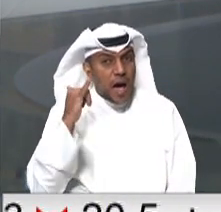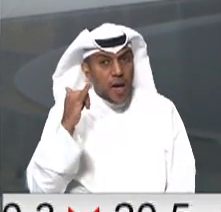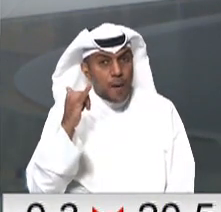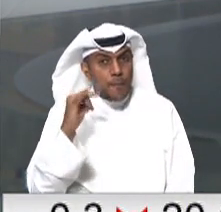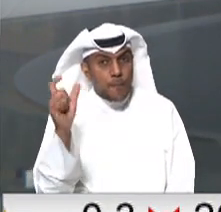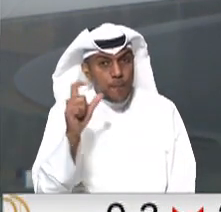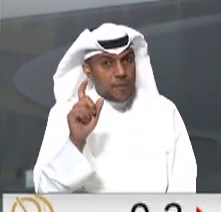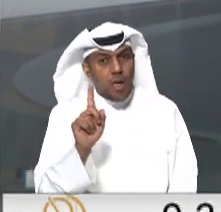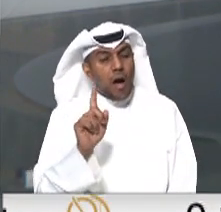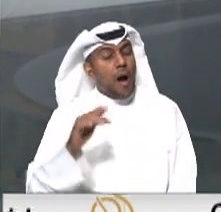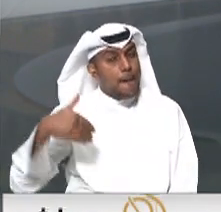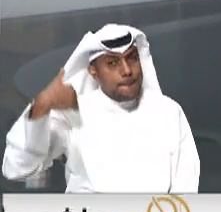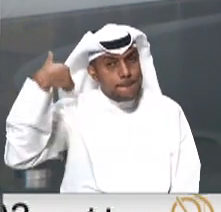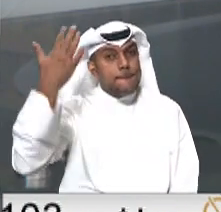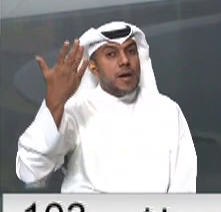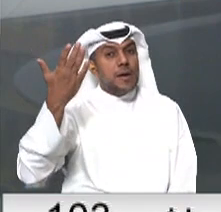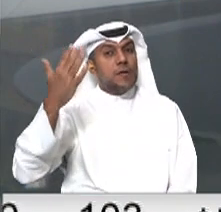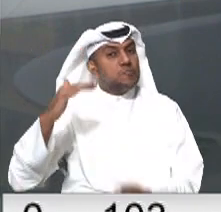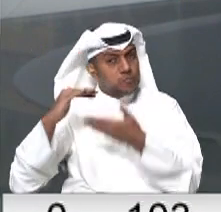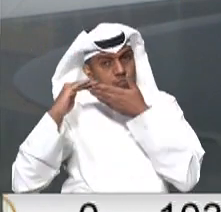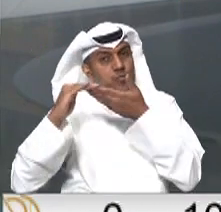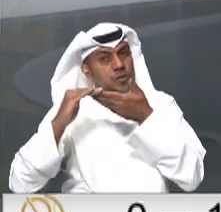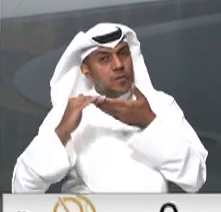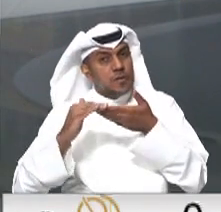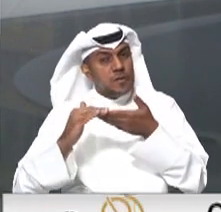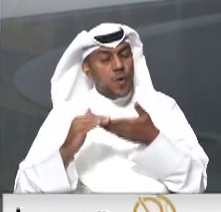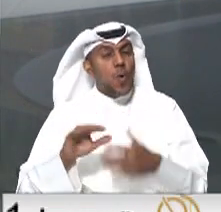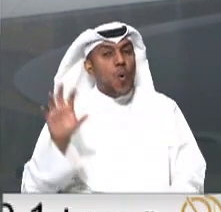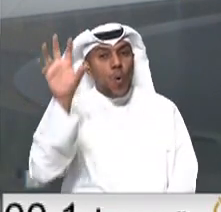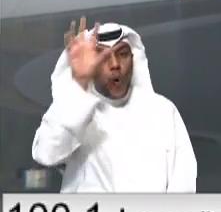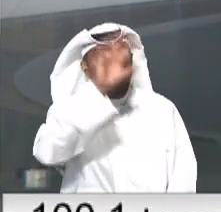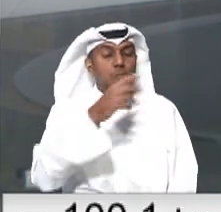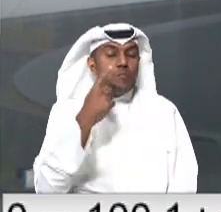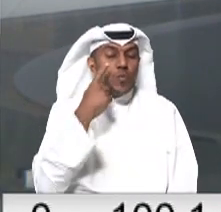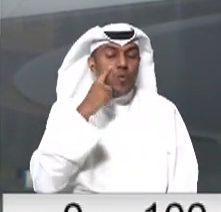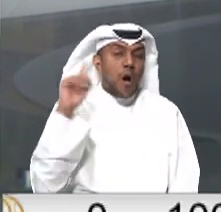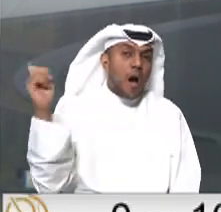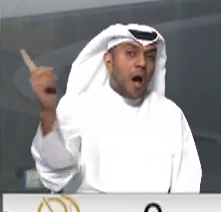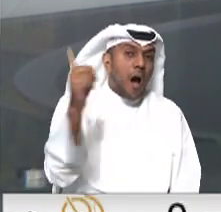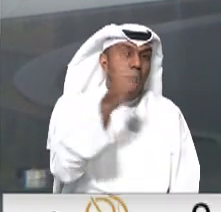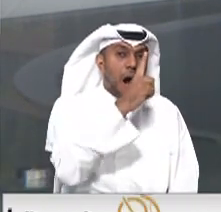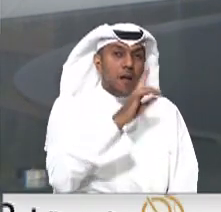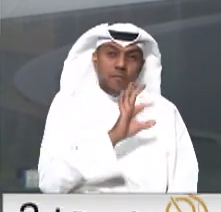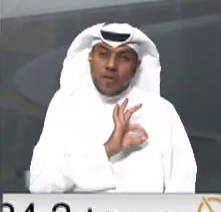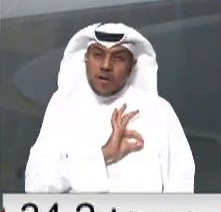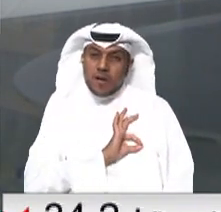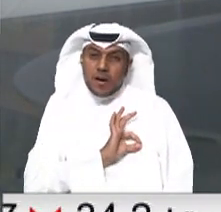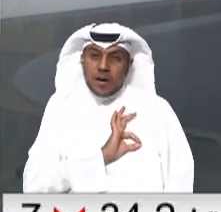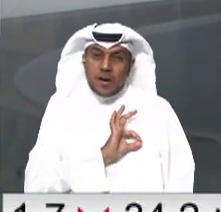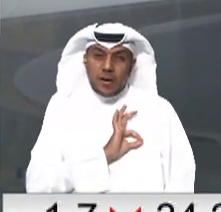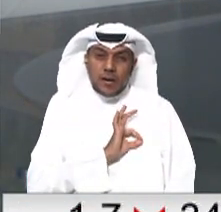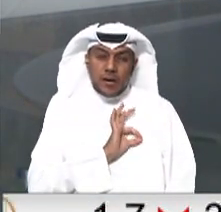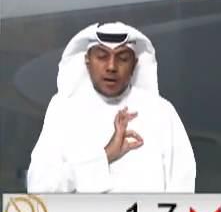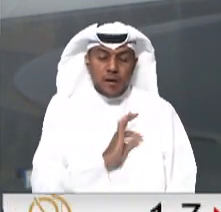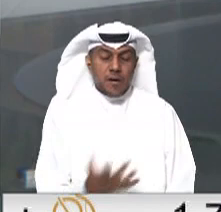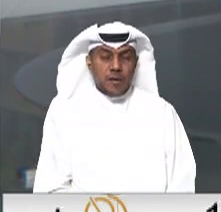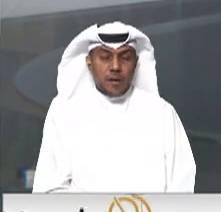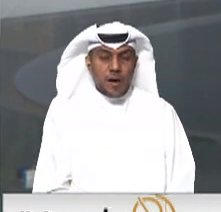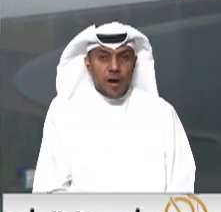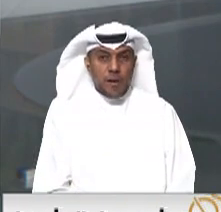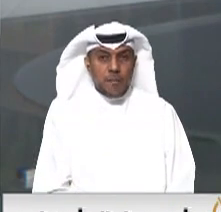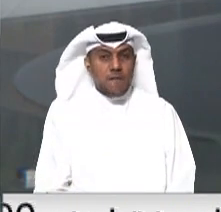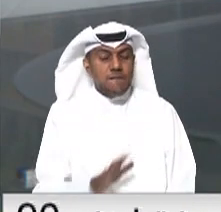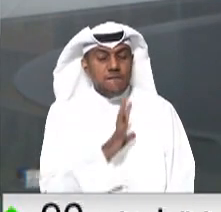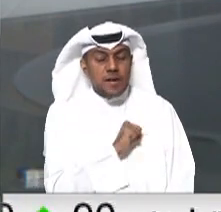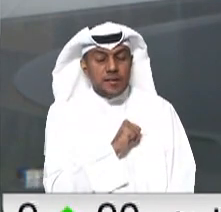والإسلامية فحسب، بل وصل صداها إلى أوروبا والعالم أجمع. في النمسا احتشد مئات المتظاهرين في ميدان ستيفانس بلاتس